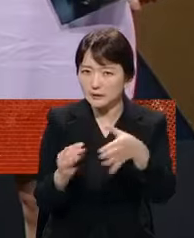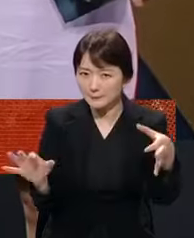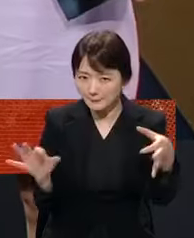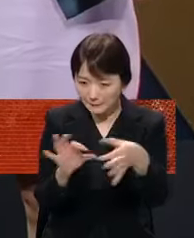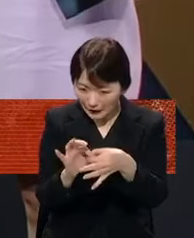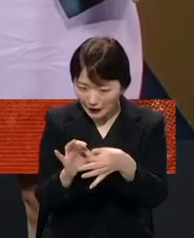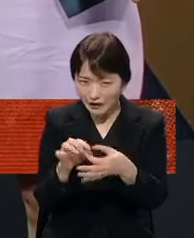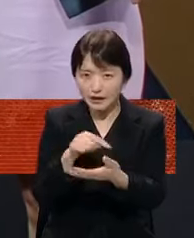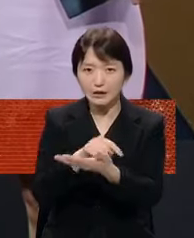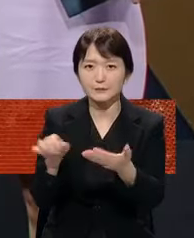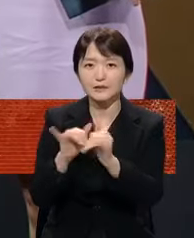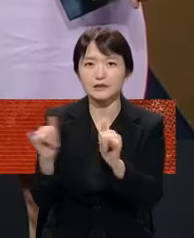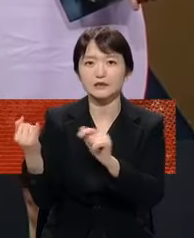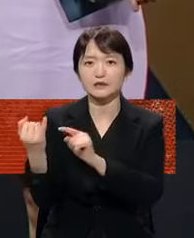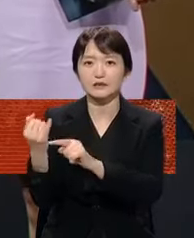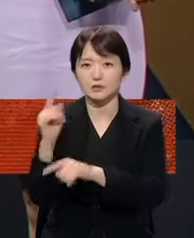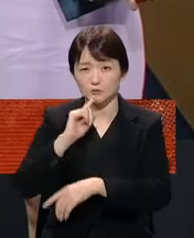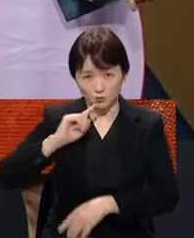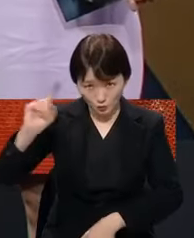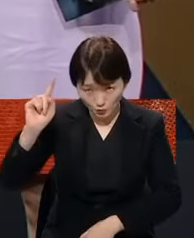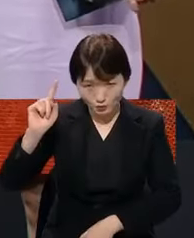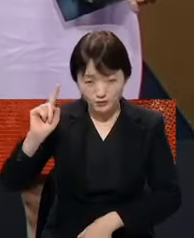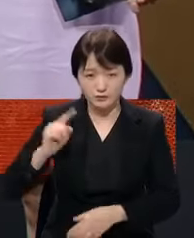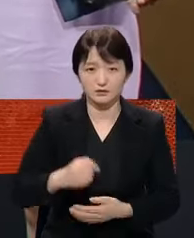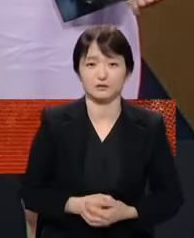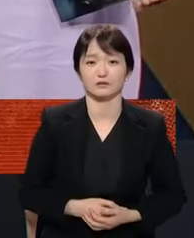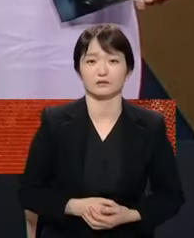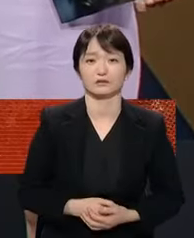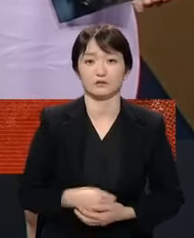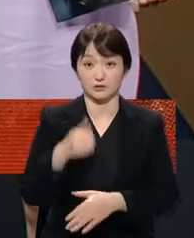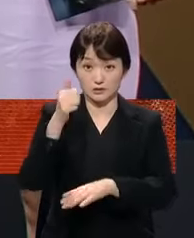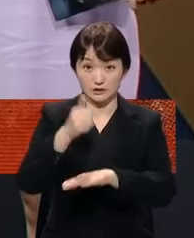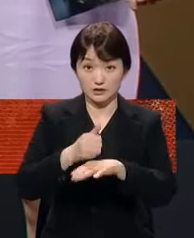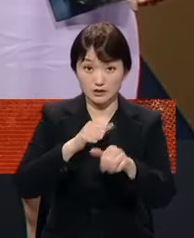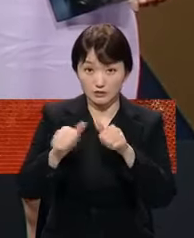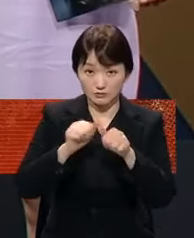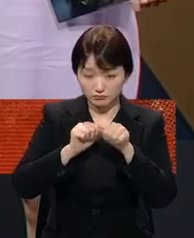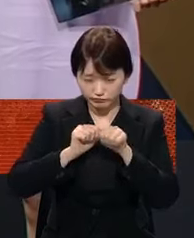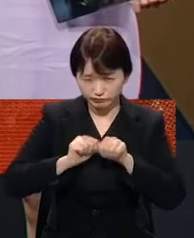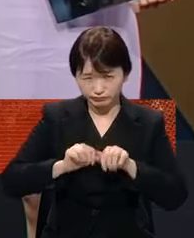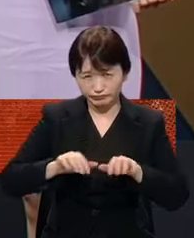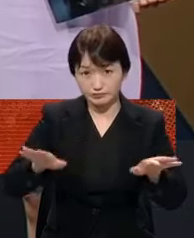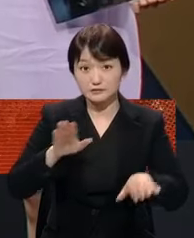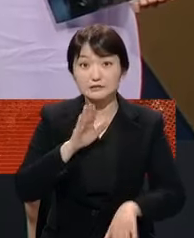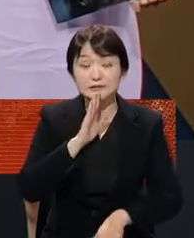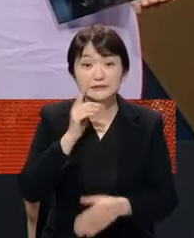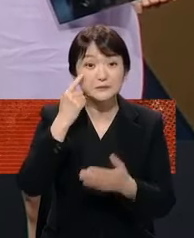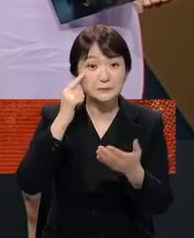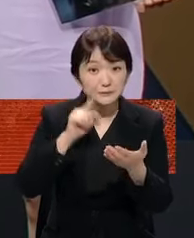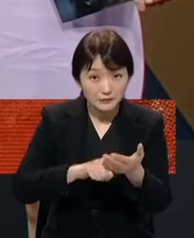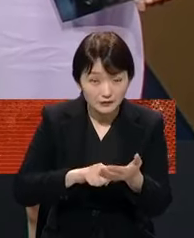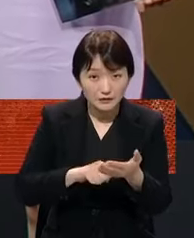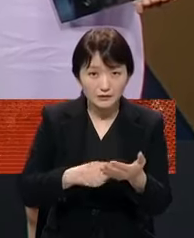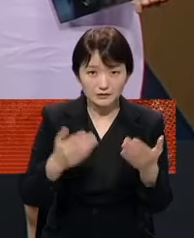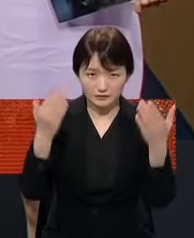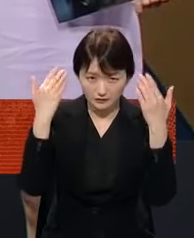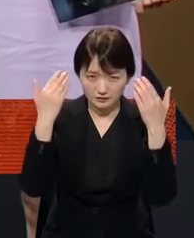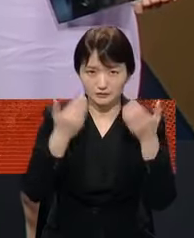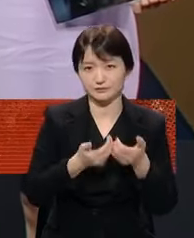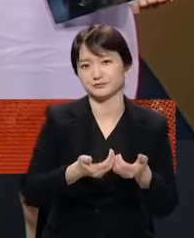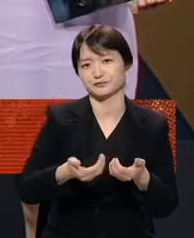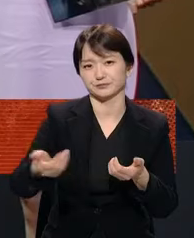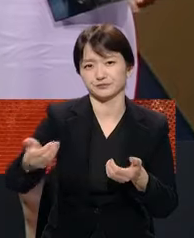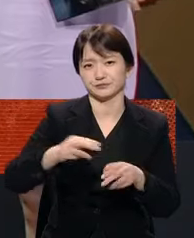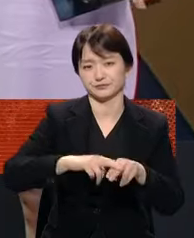있었고 피해자로부터 고소까지 당했었다는 건데요. 결국 이 소문은 사실로 밝혀졌고 곧 학교를 떠나게